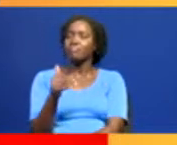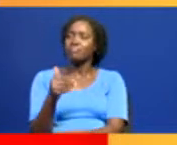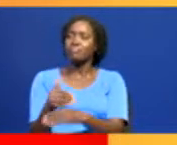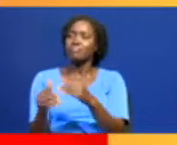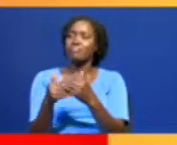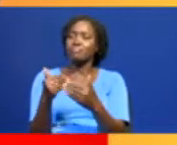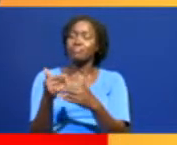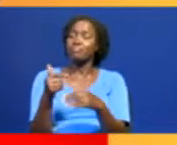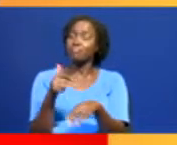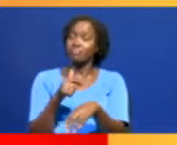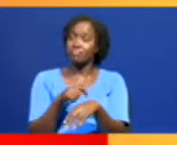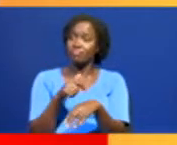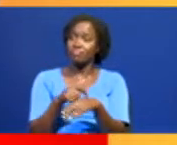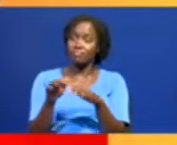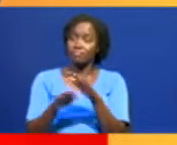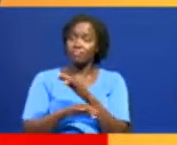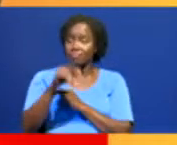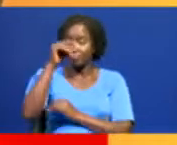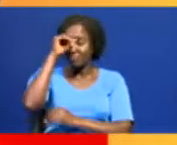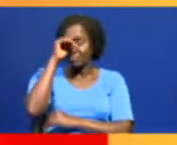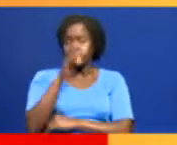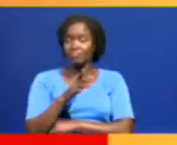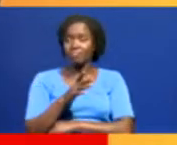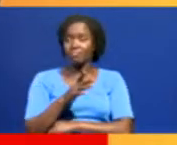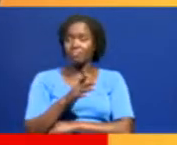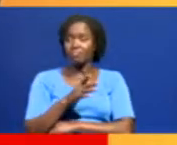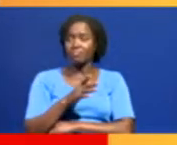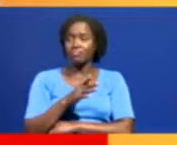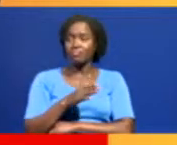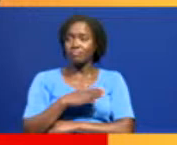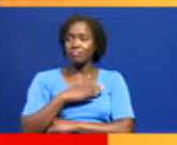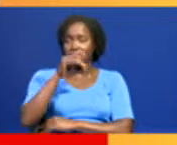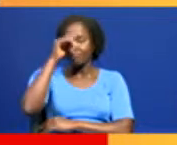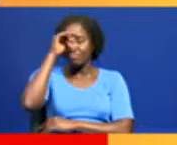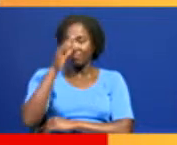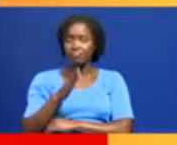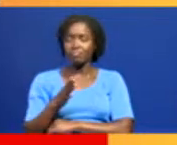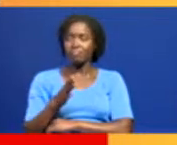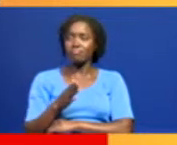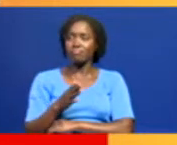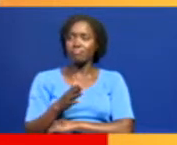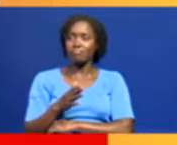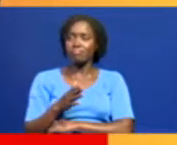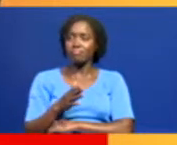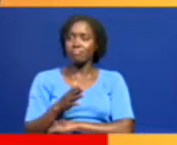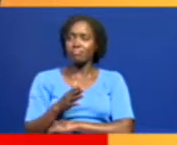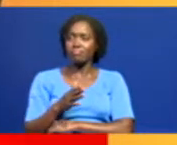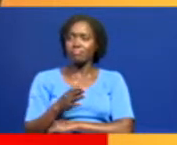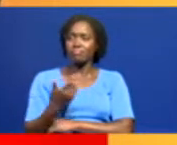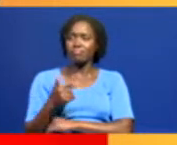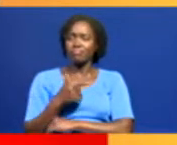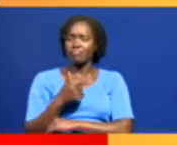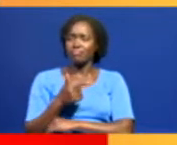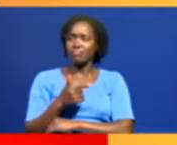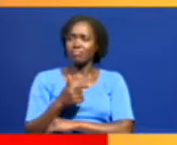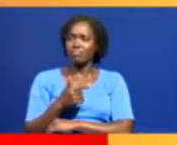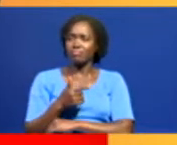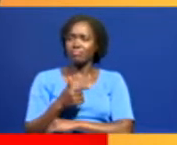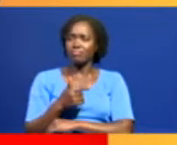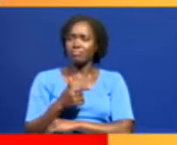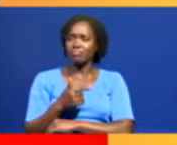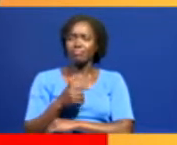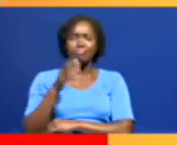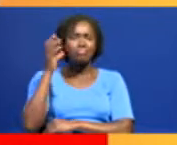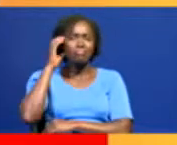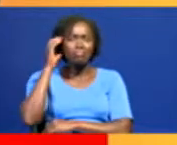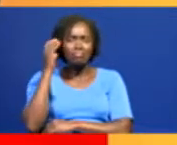Mimi nilipokuwa naibu governor, na governor wangu sasa ambaye ni gani governor sasa, tuliweza kuingia katika county ambayo haikuwa na college